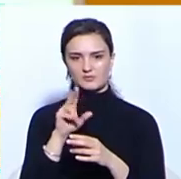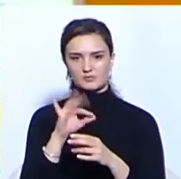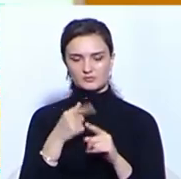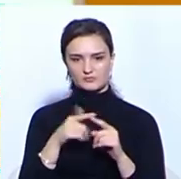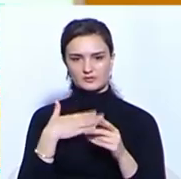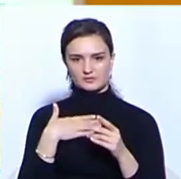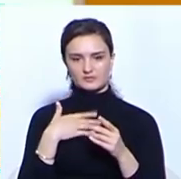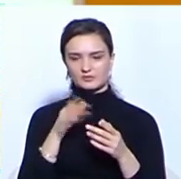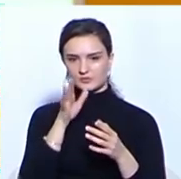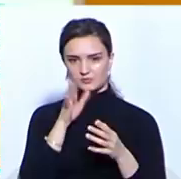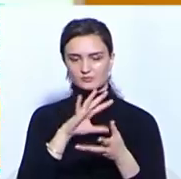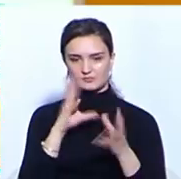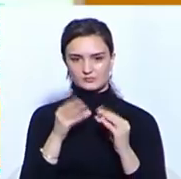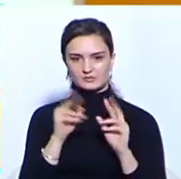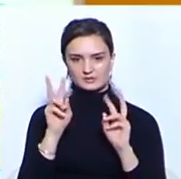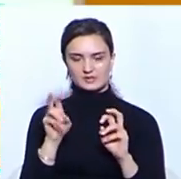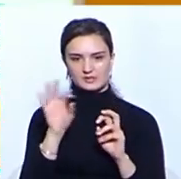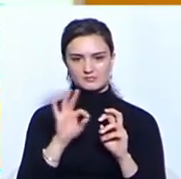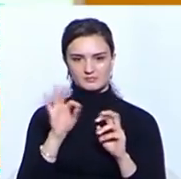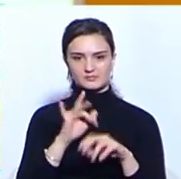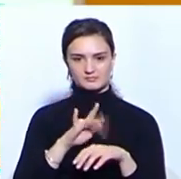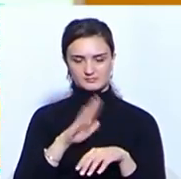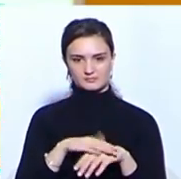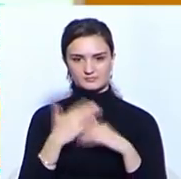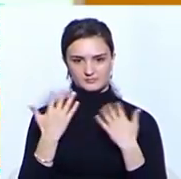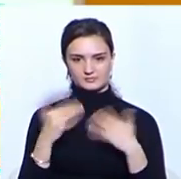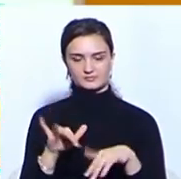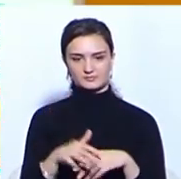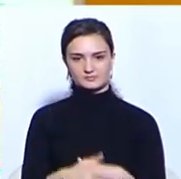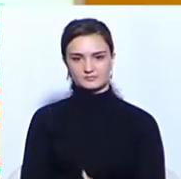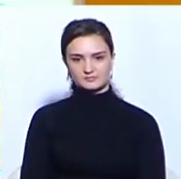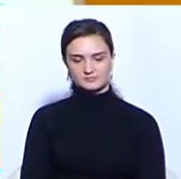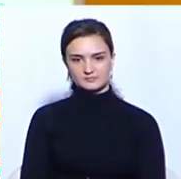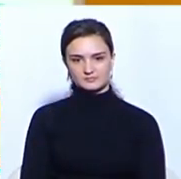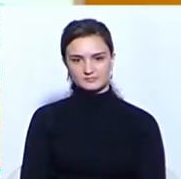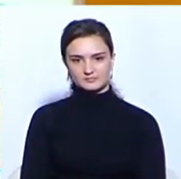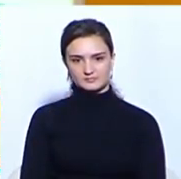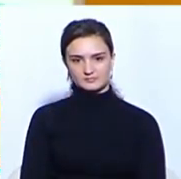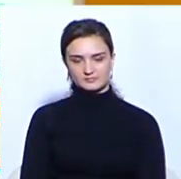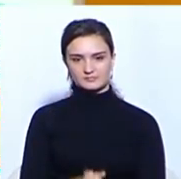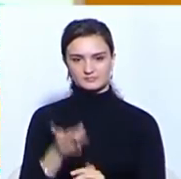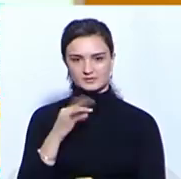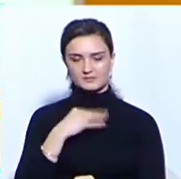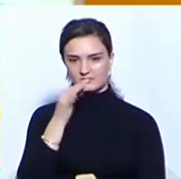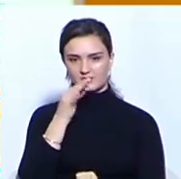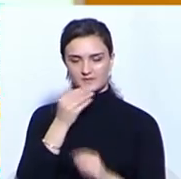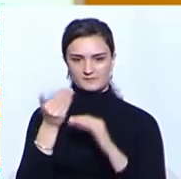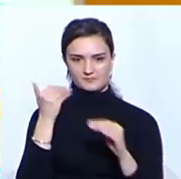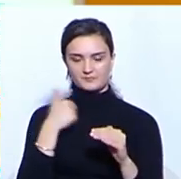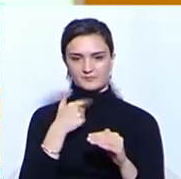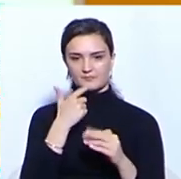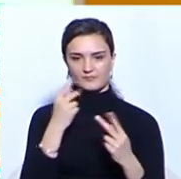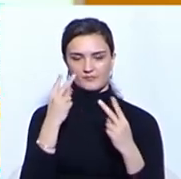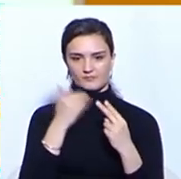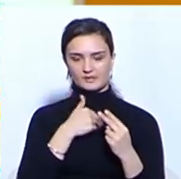ჩვენ პრაქტიკულად ამოვწურეთ ჩვენი საუბრის ჩვენთვის განკუთვნილი დრო უფრო სწორედ, მაგრამ მე ვიდრე დავამშვიდობებით, მინდა